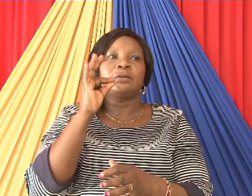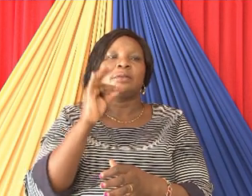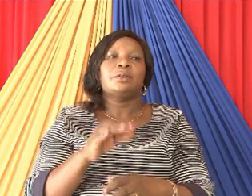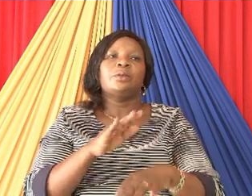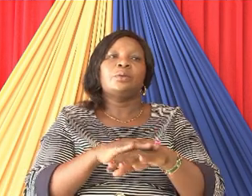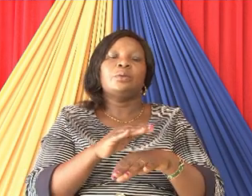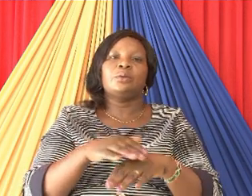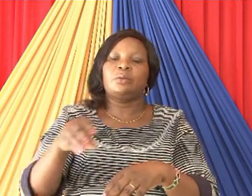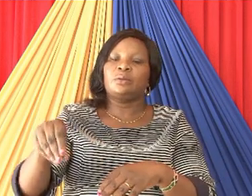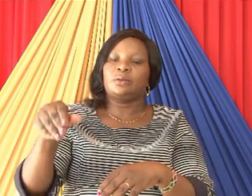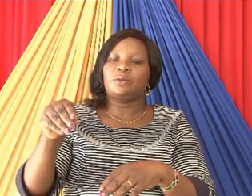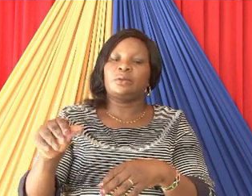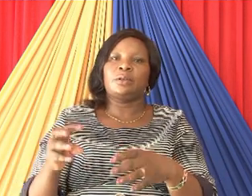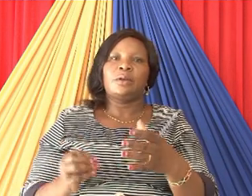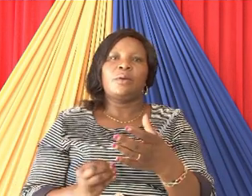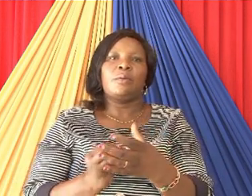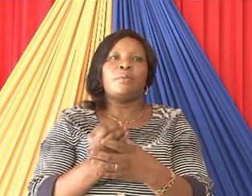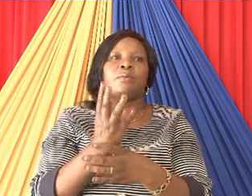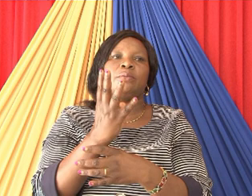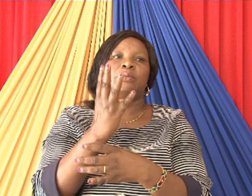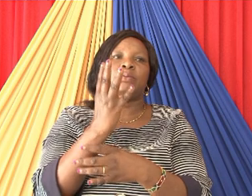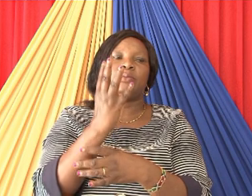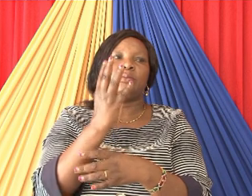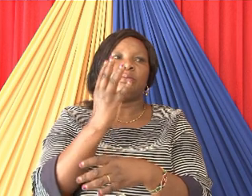mzuri, zikazaa 100 kwa 100,